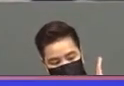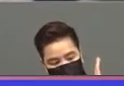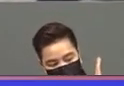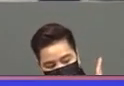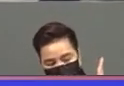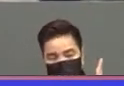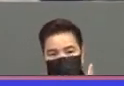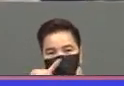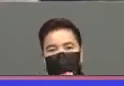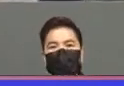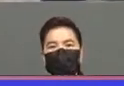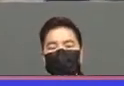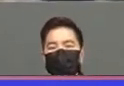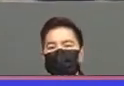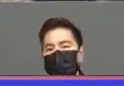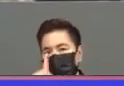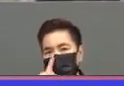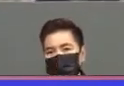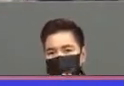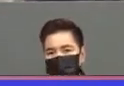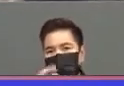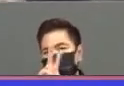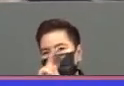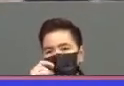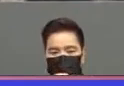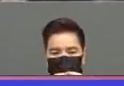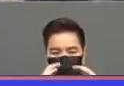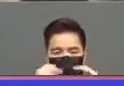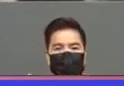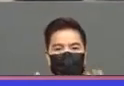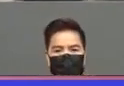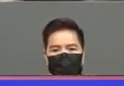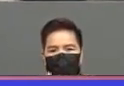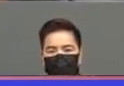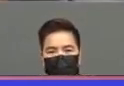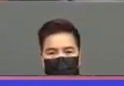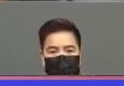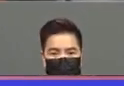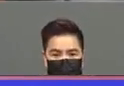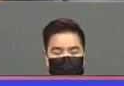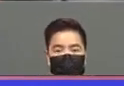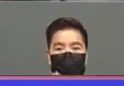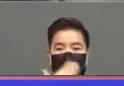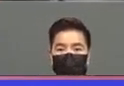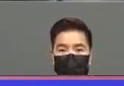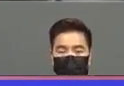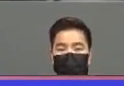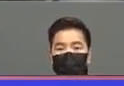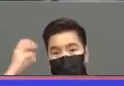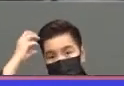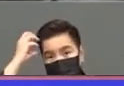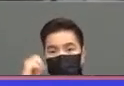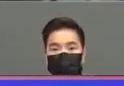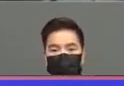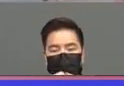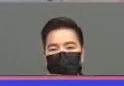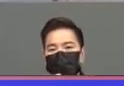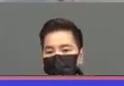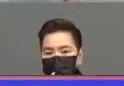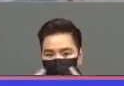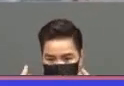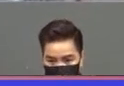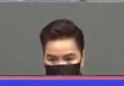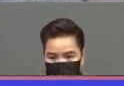กเปิดตัวระบบใบรับรองสุขอนามัยพืชอิเล็กทรอนิกส์นะคะหรือว่า eFito พบว่ากระแสดีเกินคาดเล